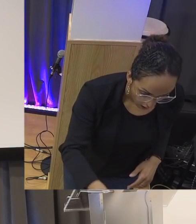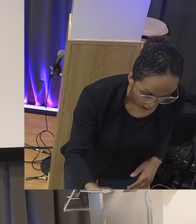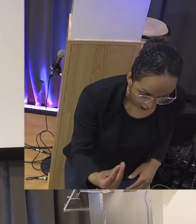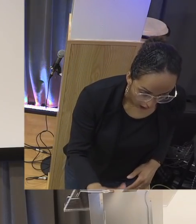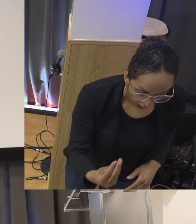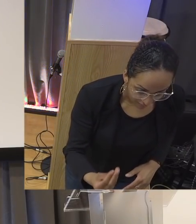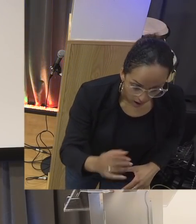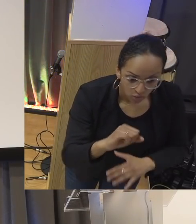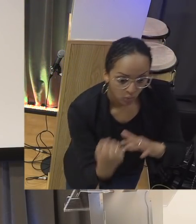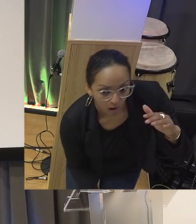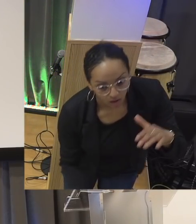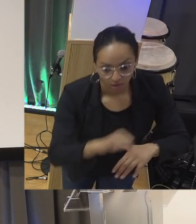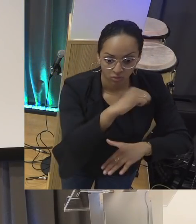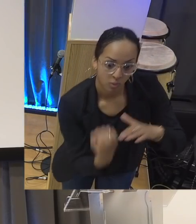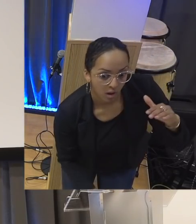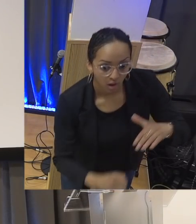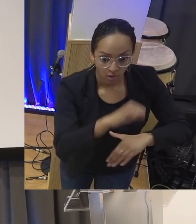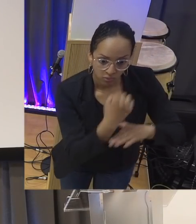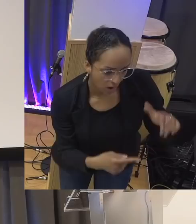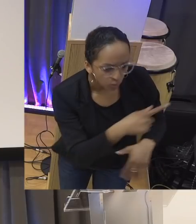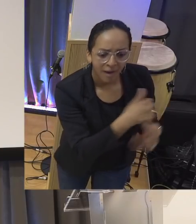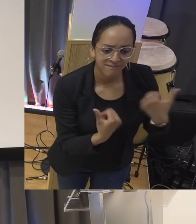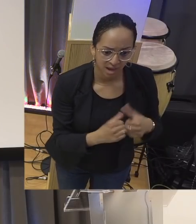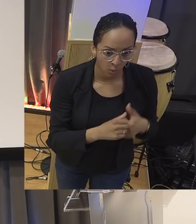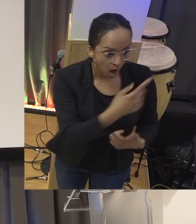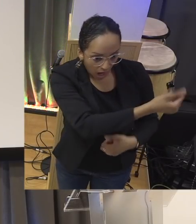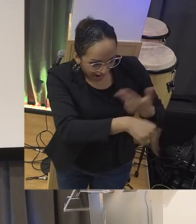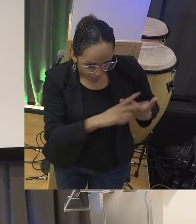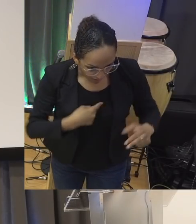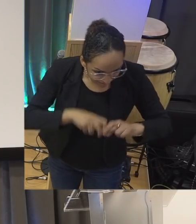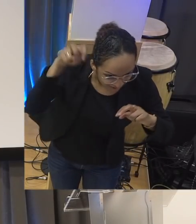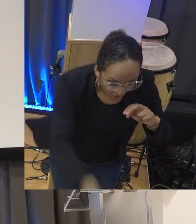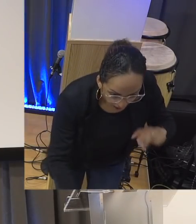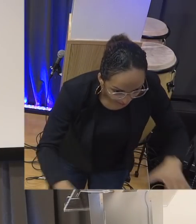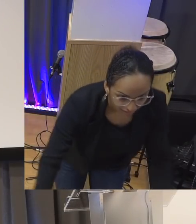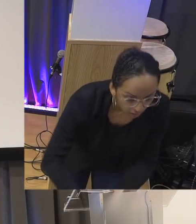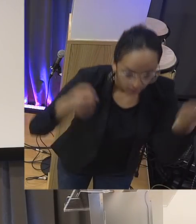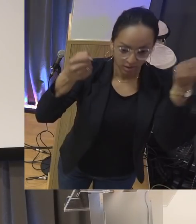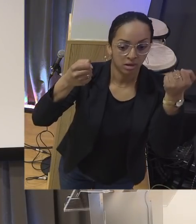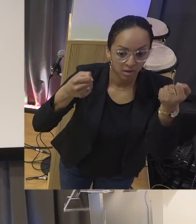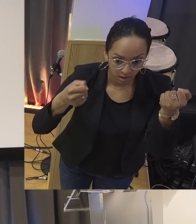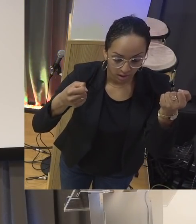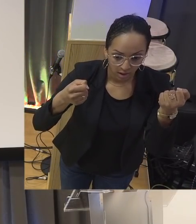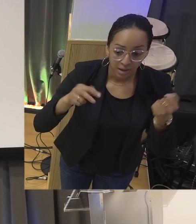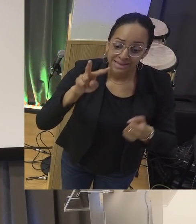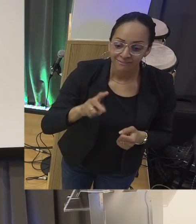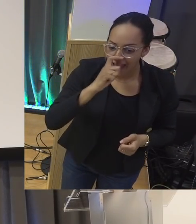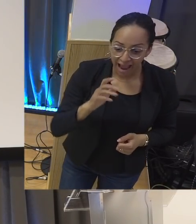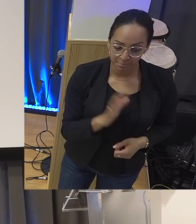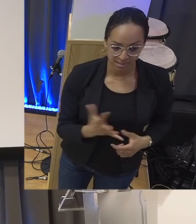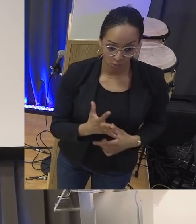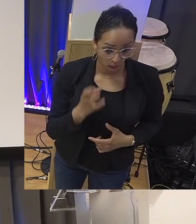dit, je saute. Je lui dis, pourquoi ? Et nous, les rebeux, on est coincés, on est un peu constipés, on n'aime pas parler de nos sentiments.